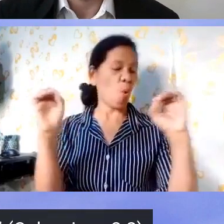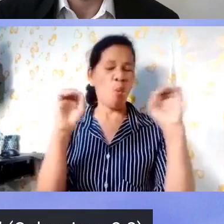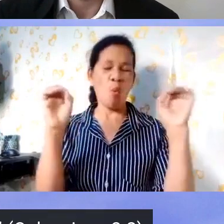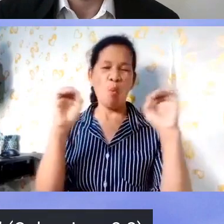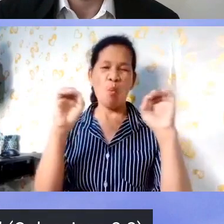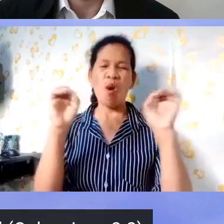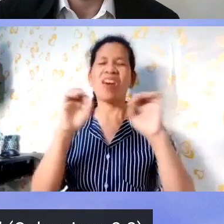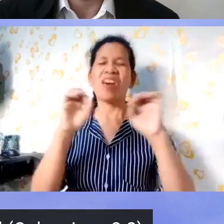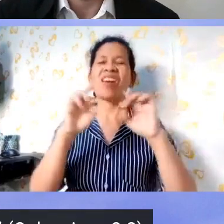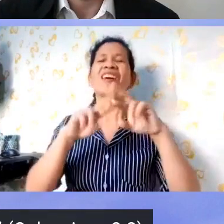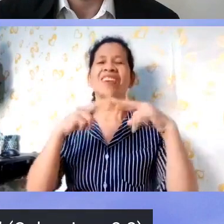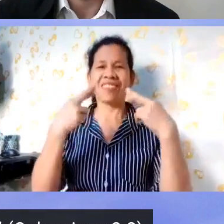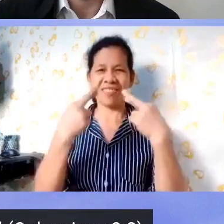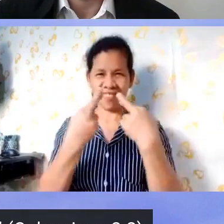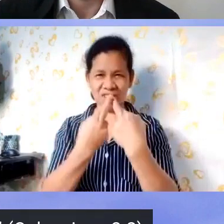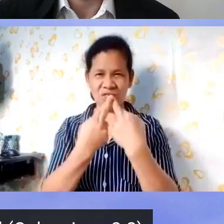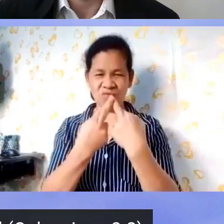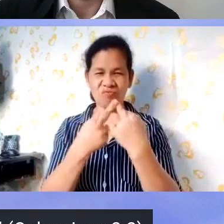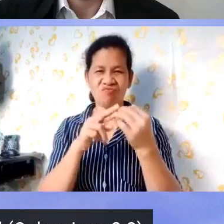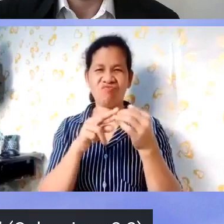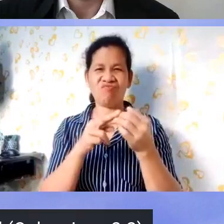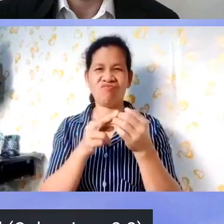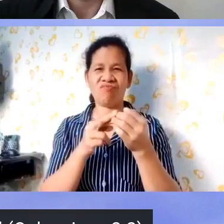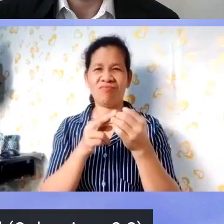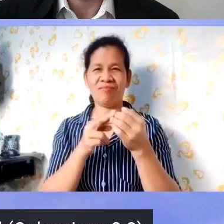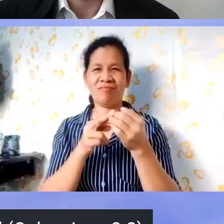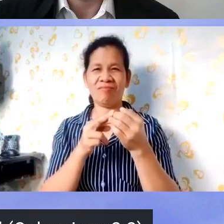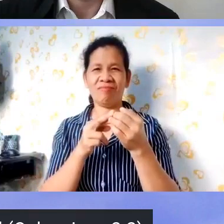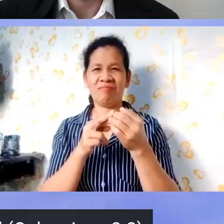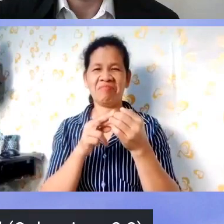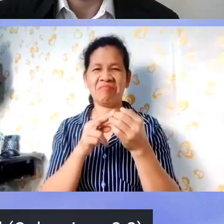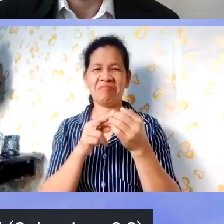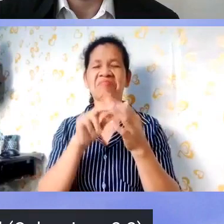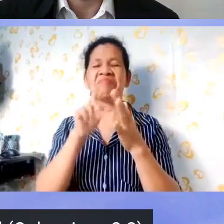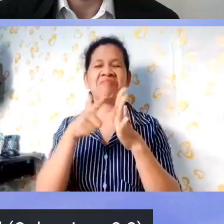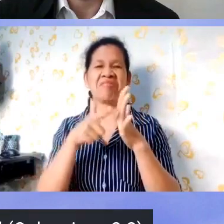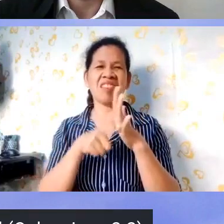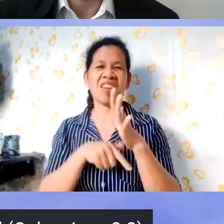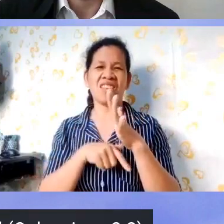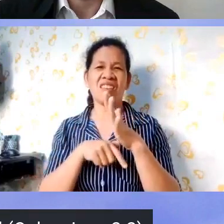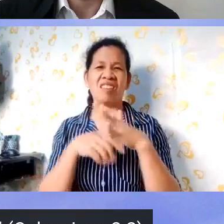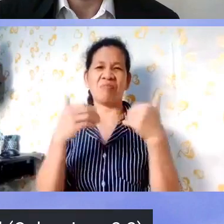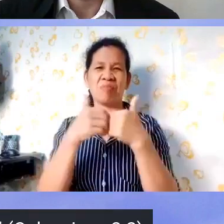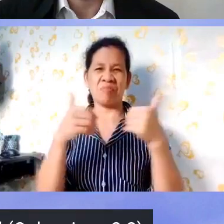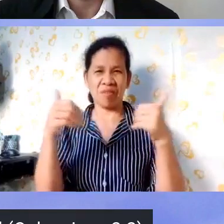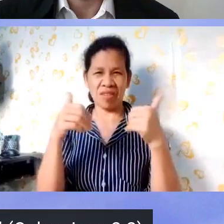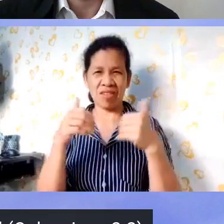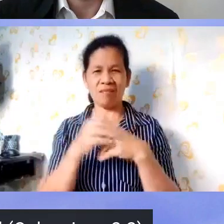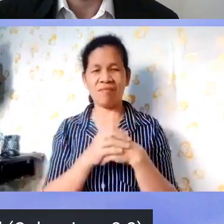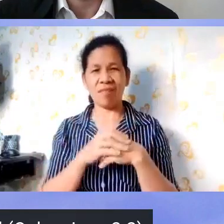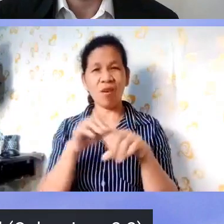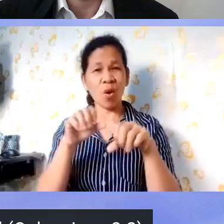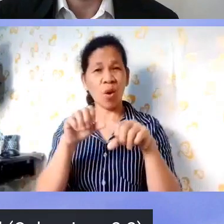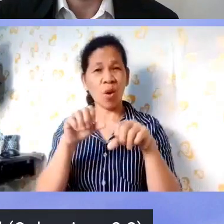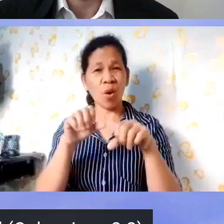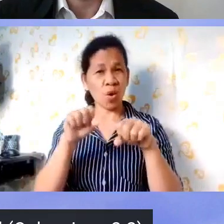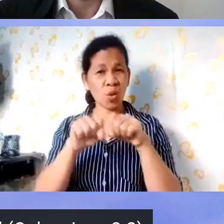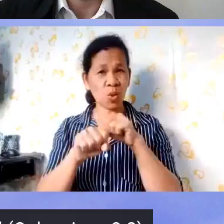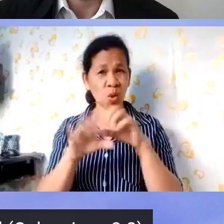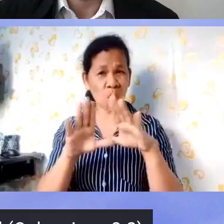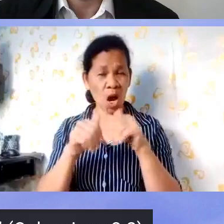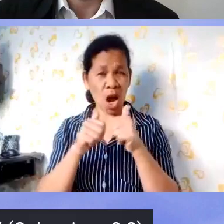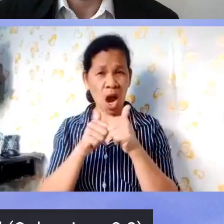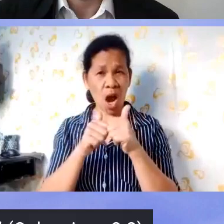ang relasyon, patay ang isang relasyon. No? So, paanong lalago ang isang patay?